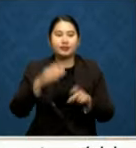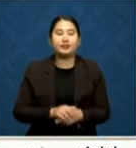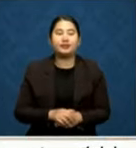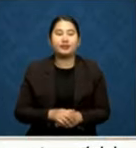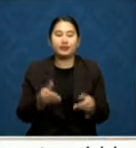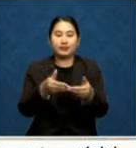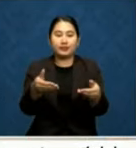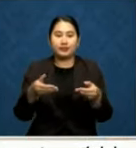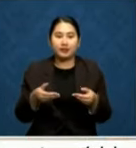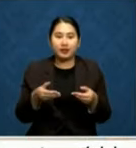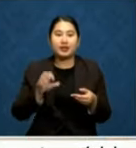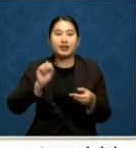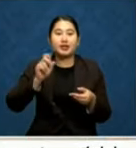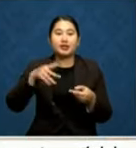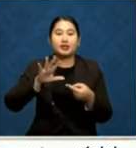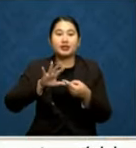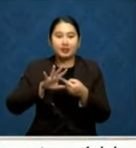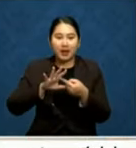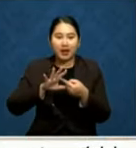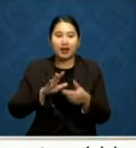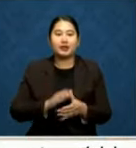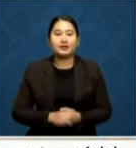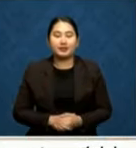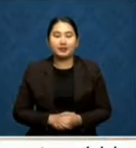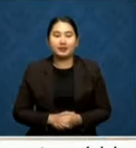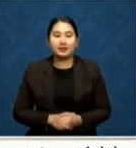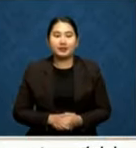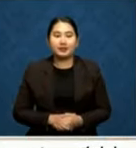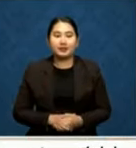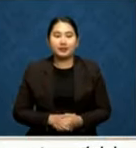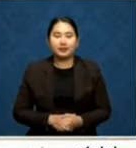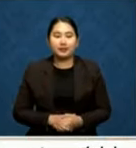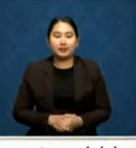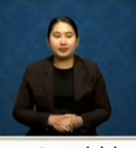สภาวองคกรขผู้บริโภคครับั